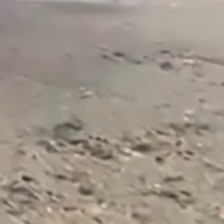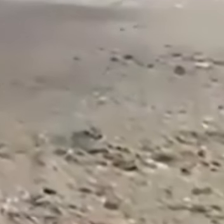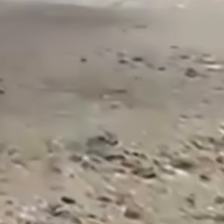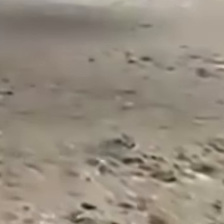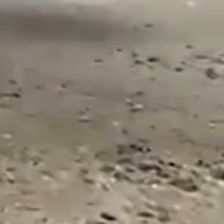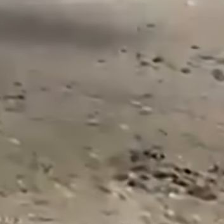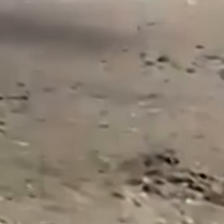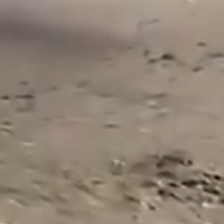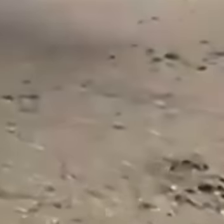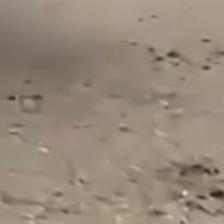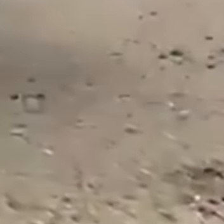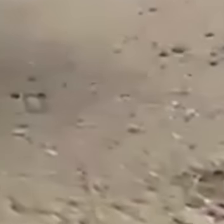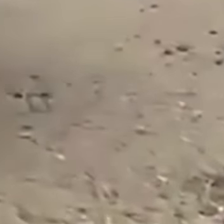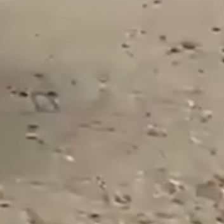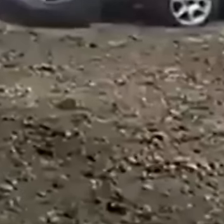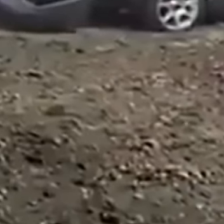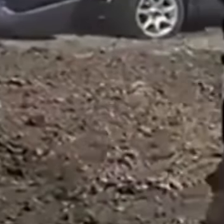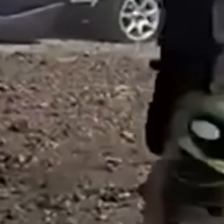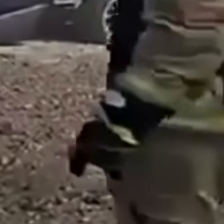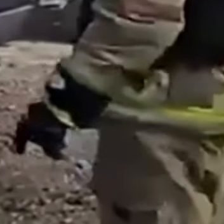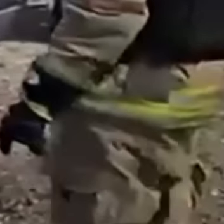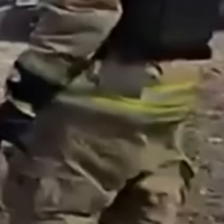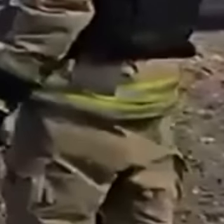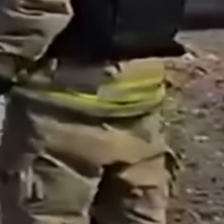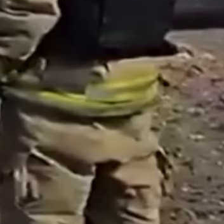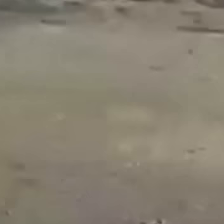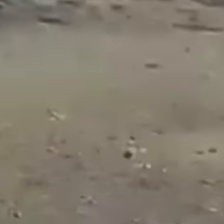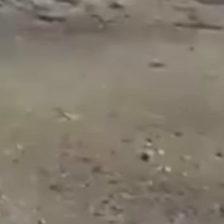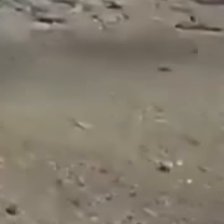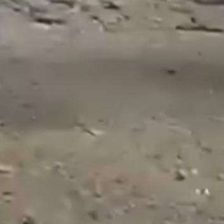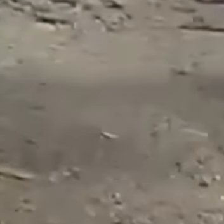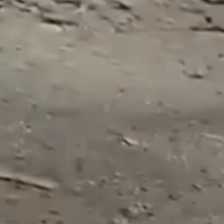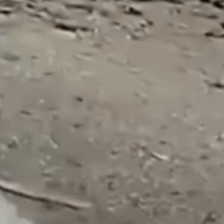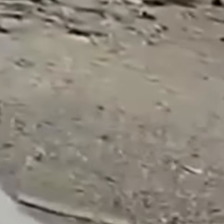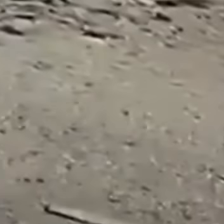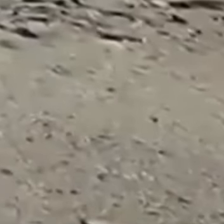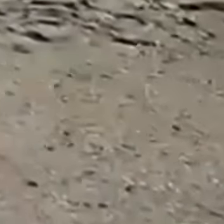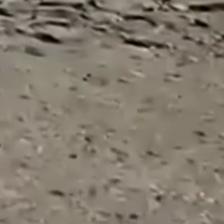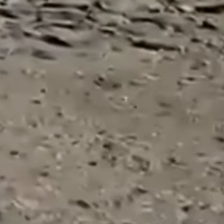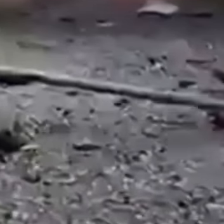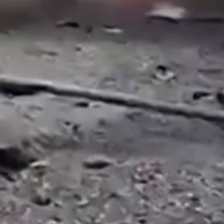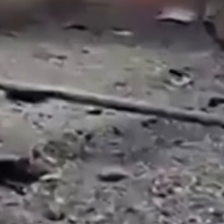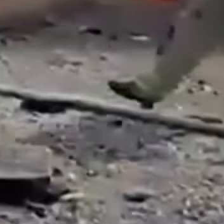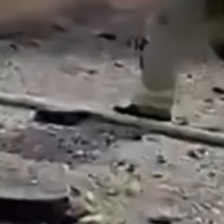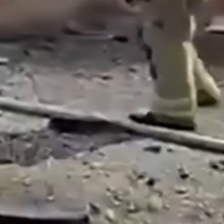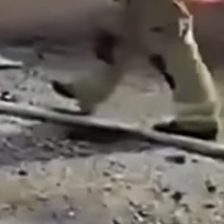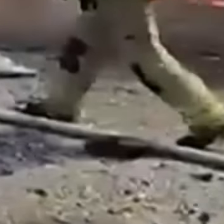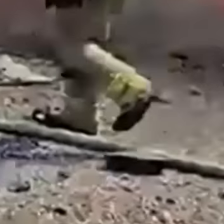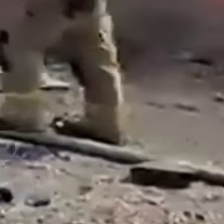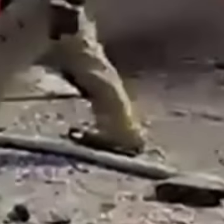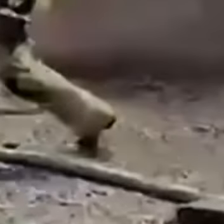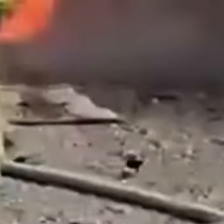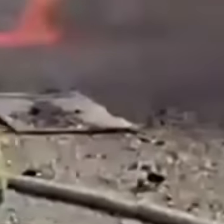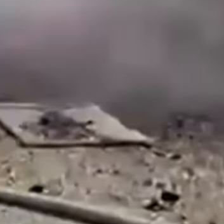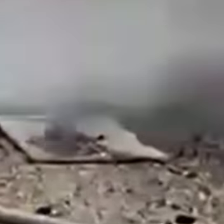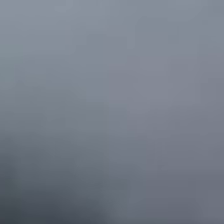โอเลซินีฮูบอฟผู้ว่าการแคว้นคาร์คิฟออกมาระบุว่ากองทัพรัสเซียได้ใช้ปฏิบัติการโจมตีทางอากาศใส่เ